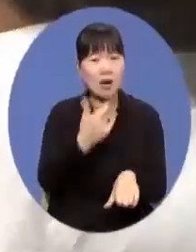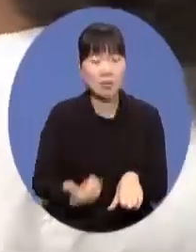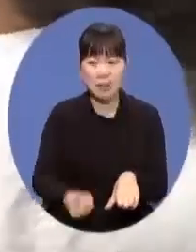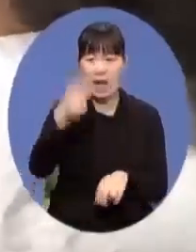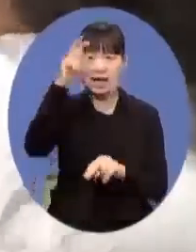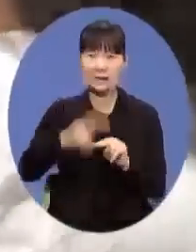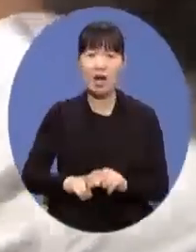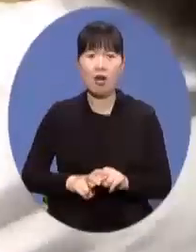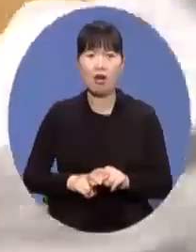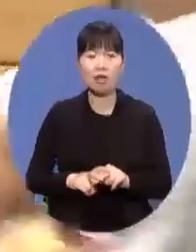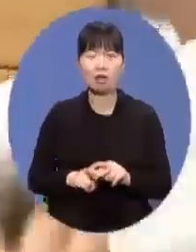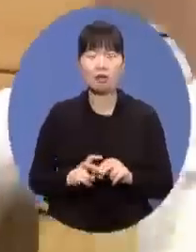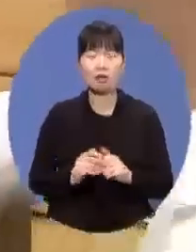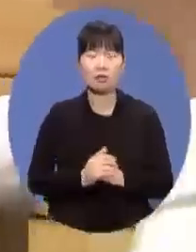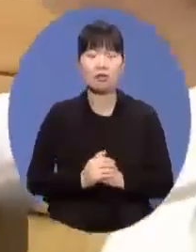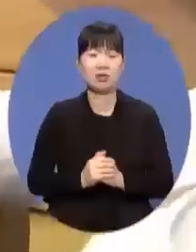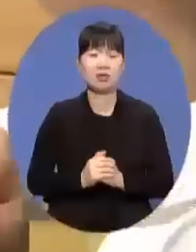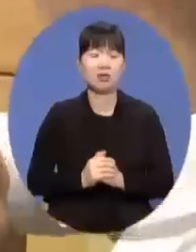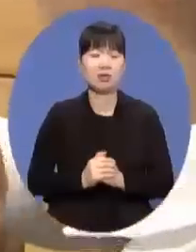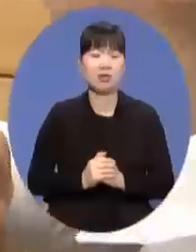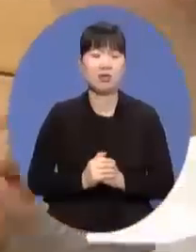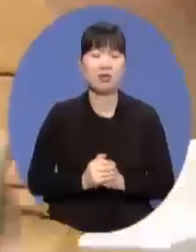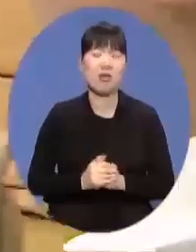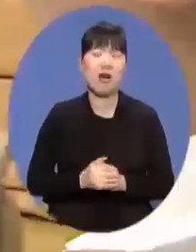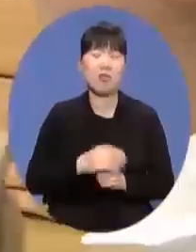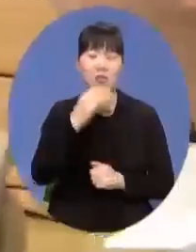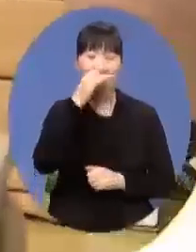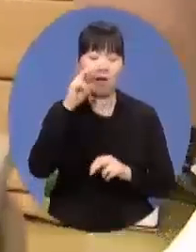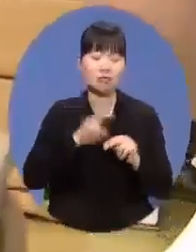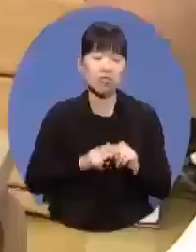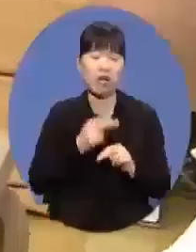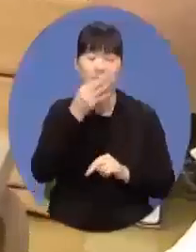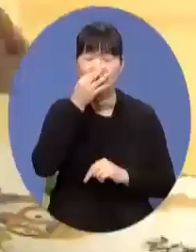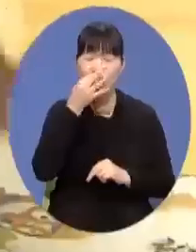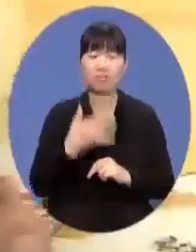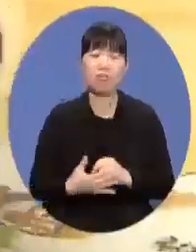앉아! 앉아있기 힘들어요.